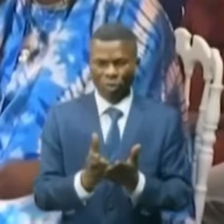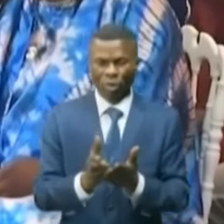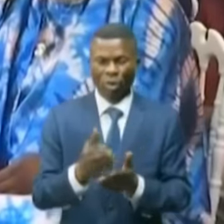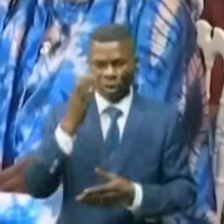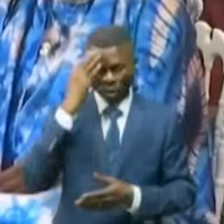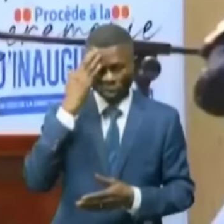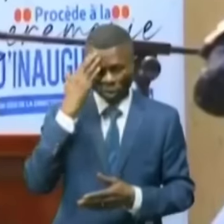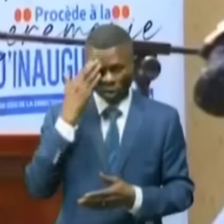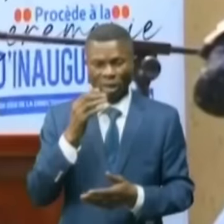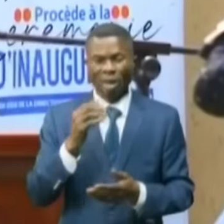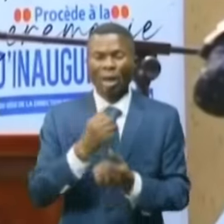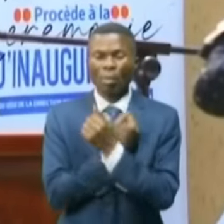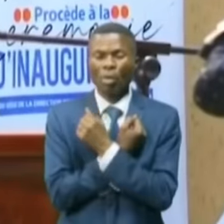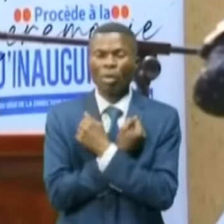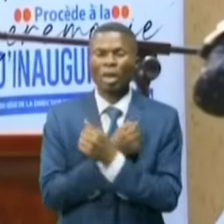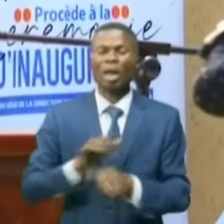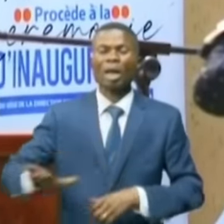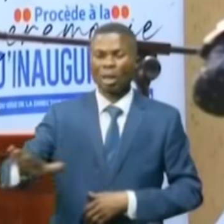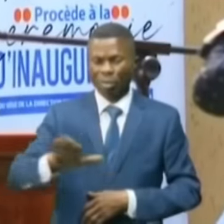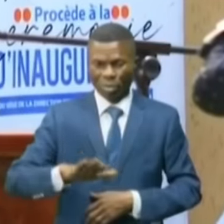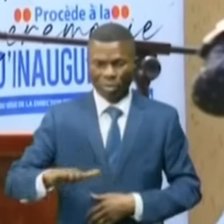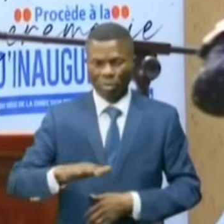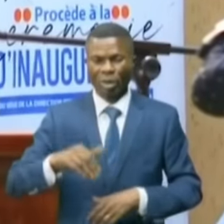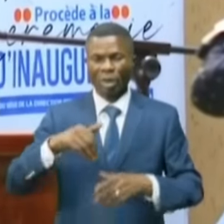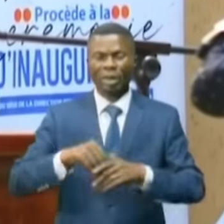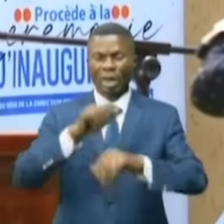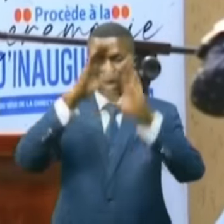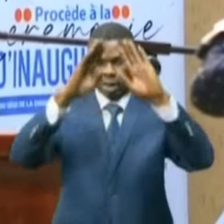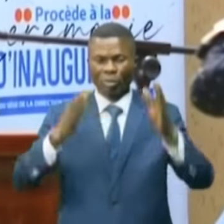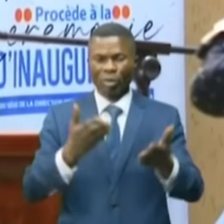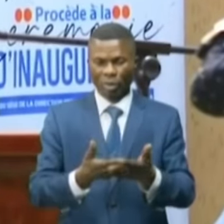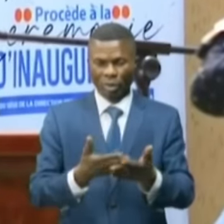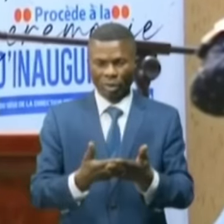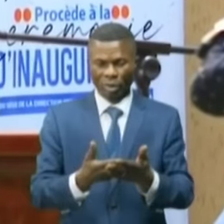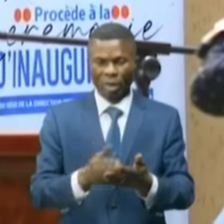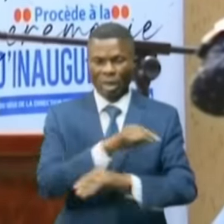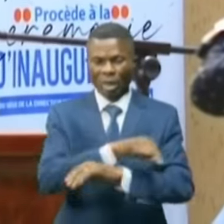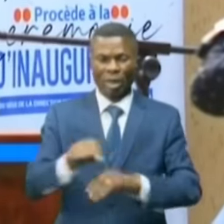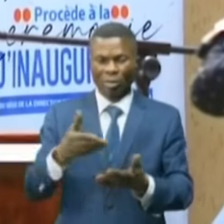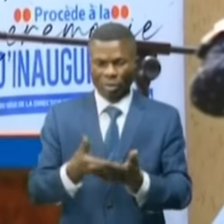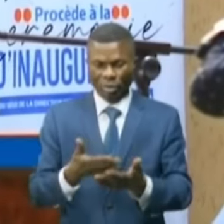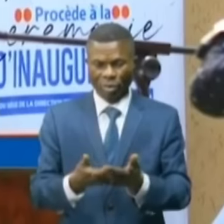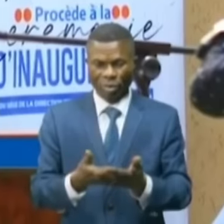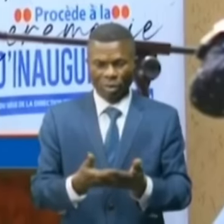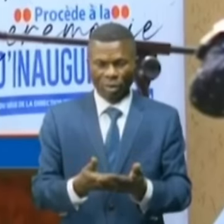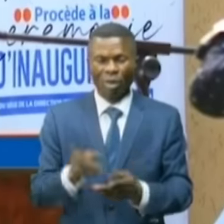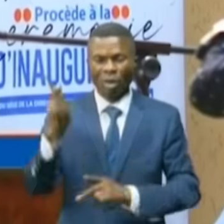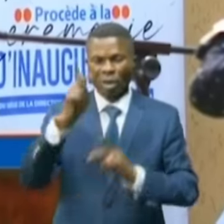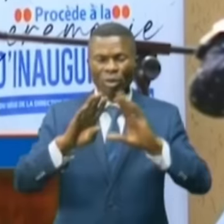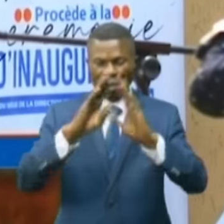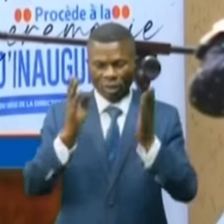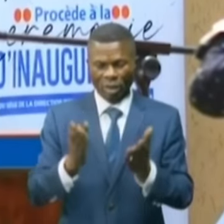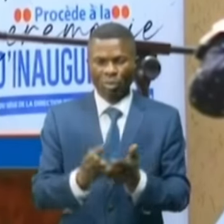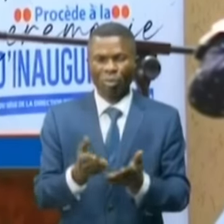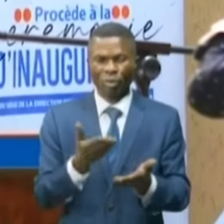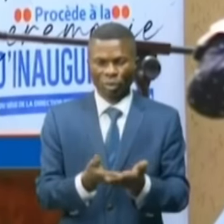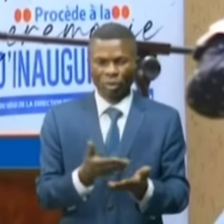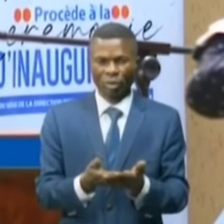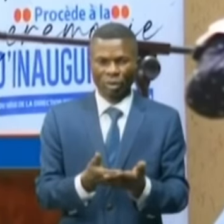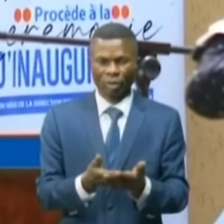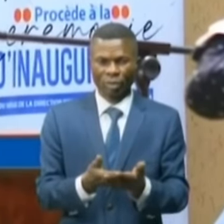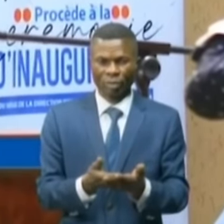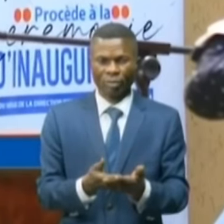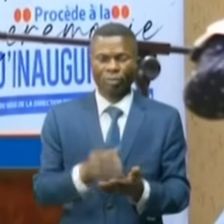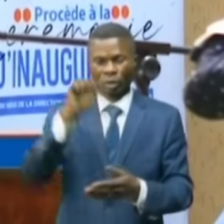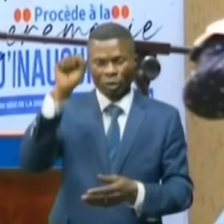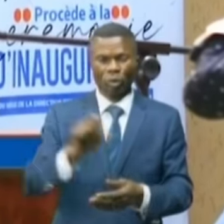preuve de patriotisme, d'intégrité, de redevabilité envers cette population que nous servons. Et